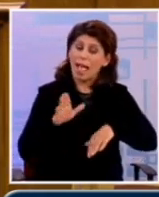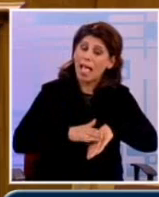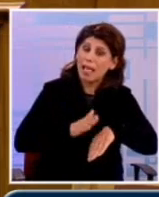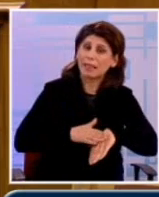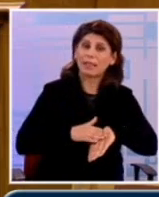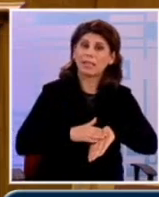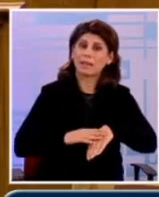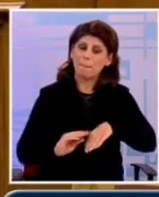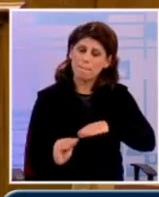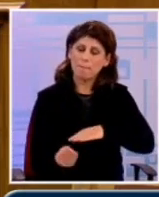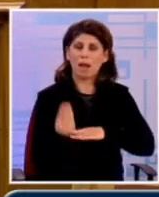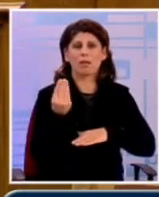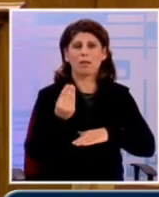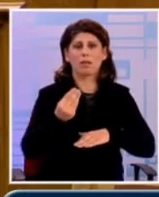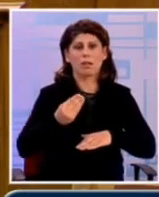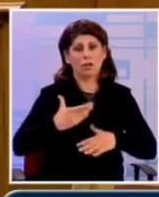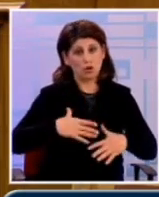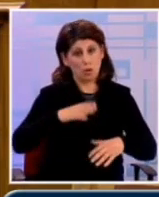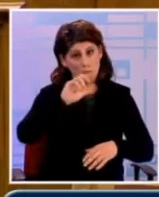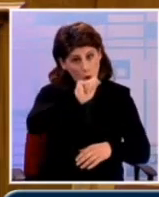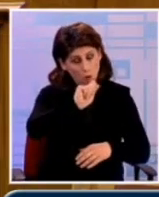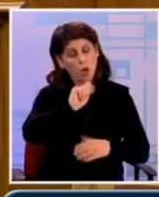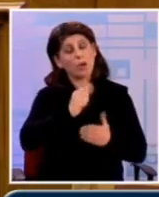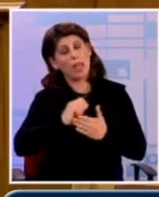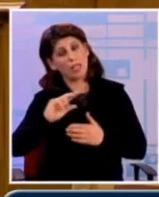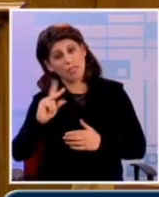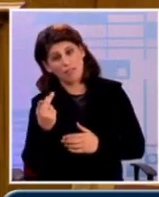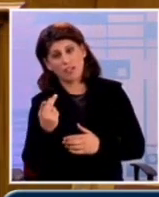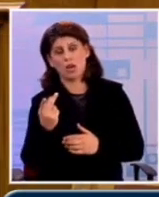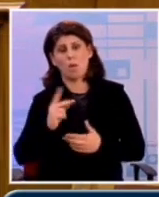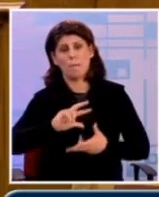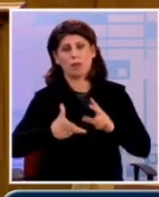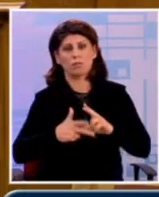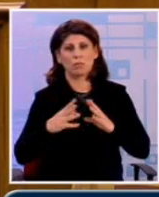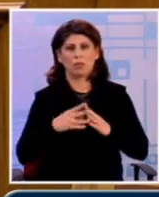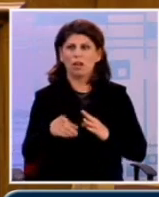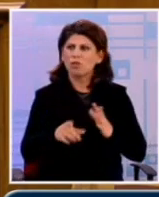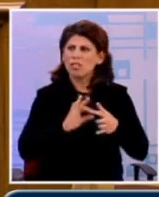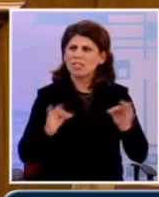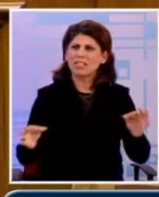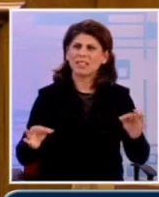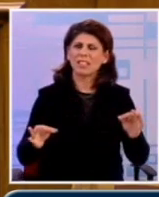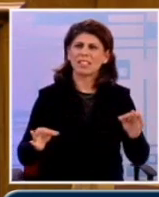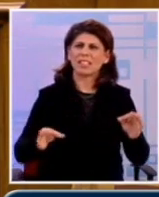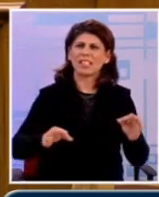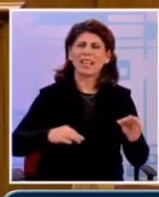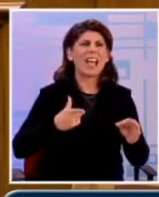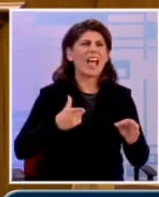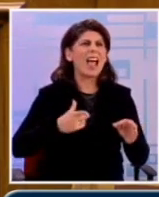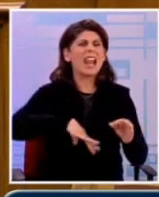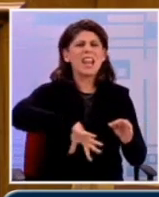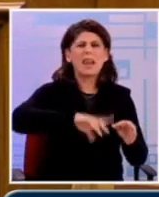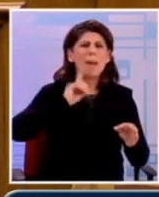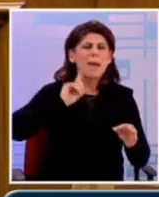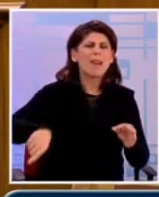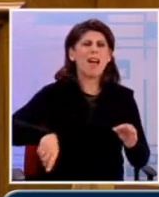για τη μήτρα του Πρώτου και Δεύτερου Παγκοσμίου Πολέμου. Δεν πρόκειται απλά για ιστορική λαθροχειρία, αλλά πρόκειται για